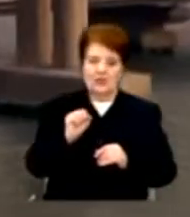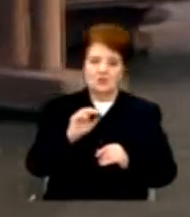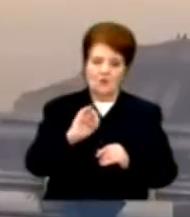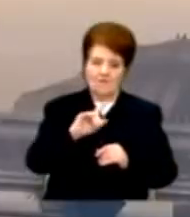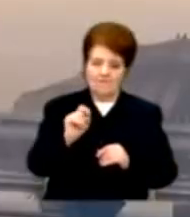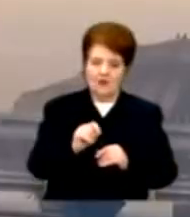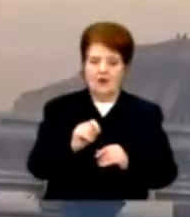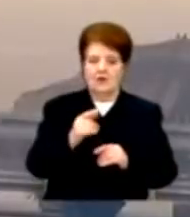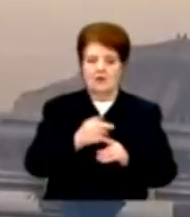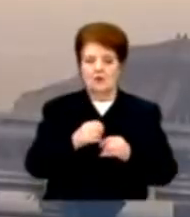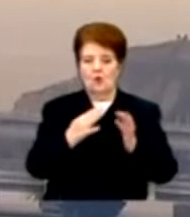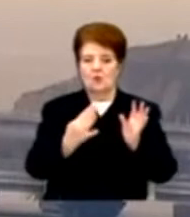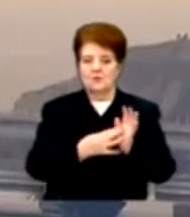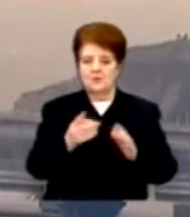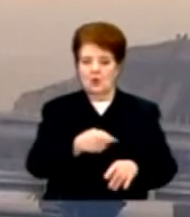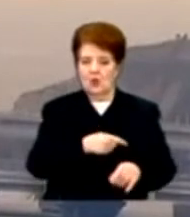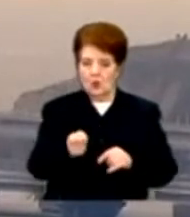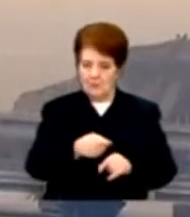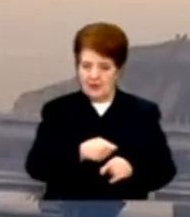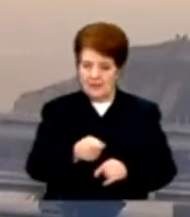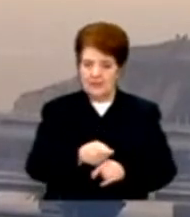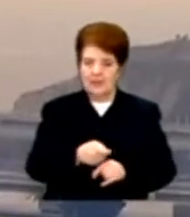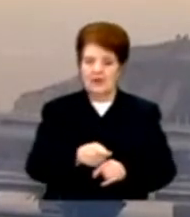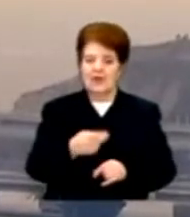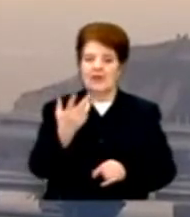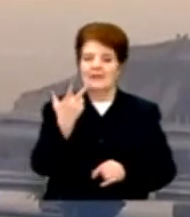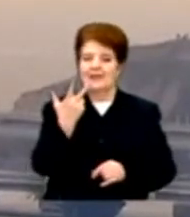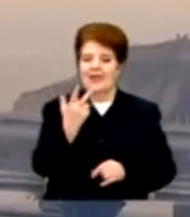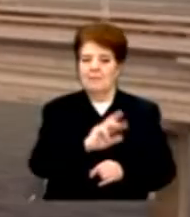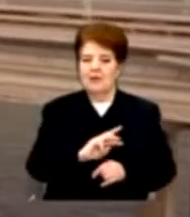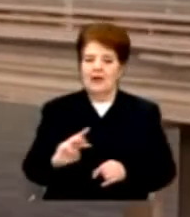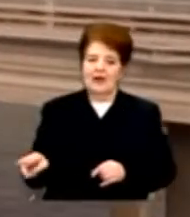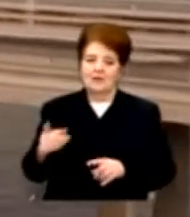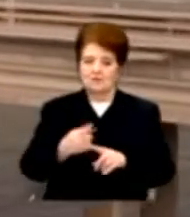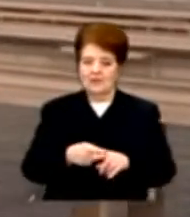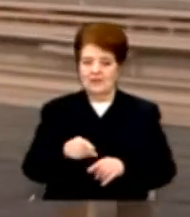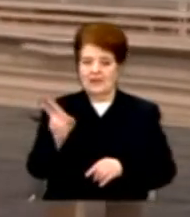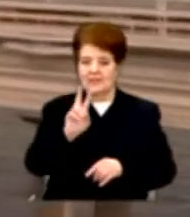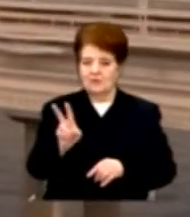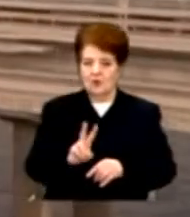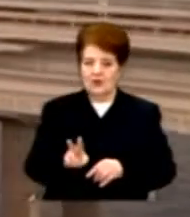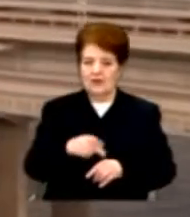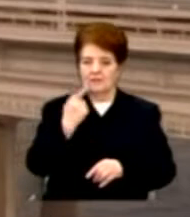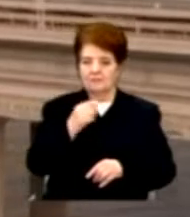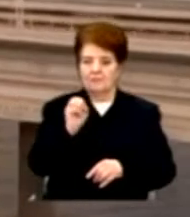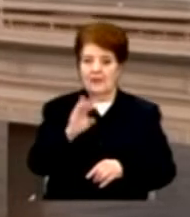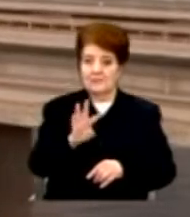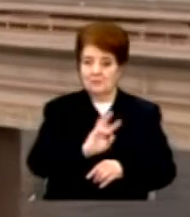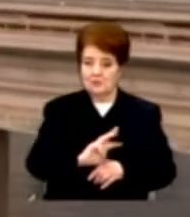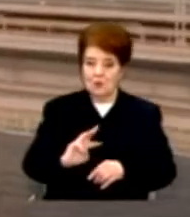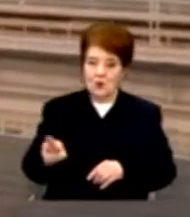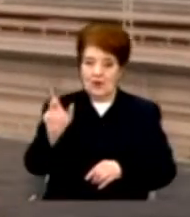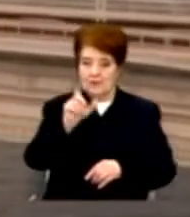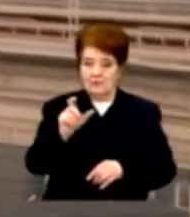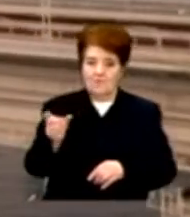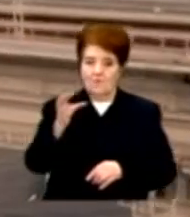are 19 km lungime și a costat peste 3 miliarde și jumătate de dolari. Se estimează că 14 milioane de pasageri